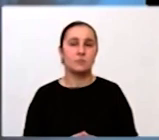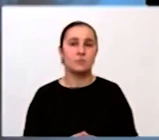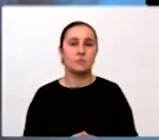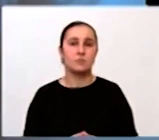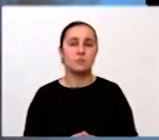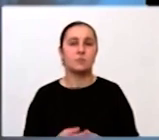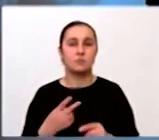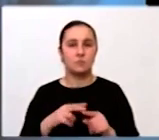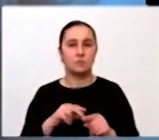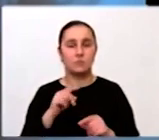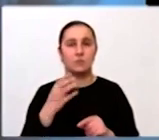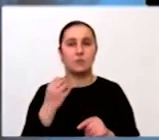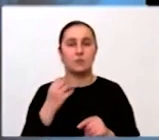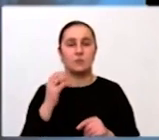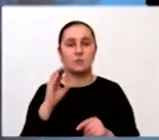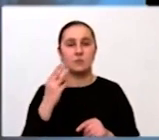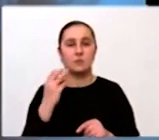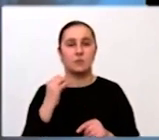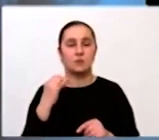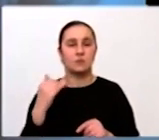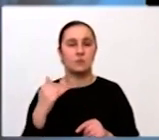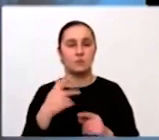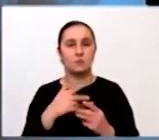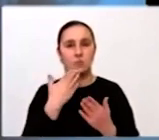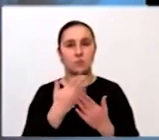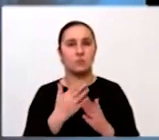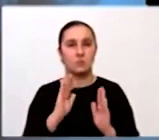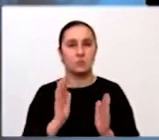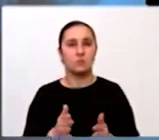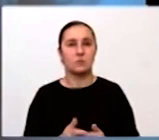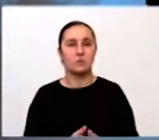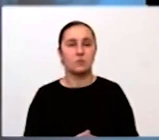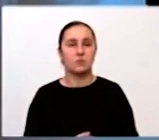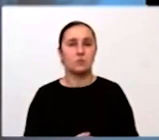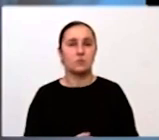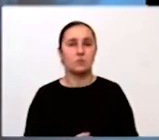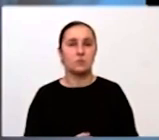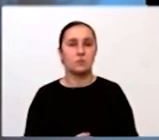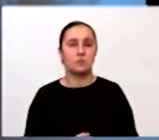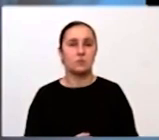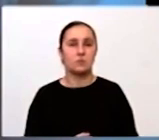Endi esa yana shape ga murojaat qilamiz.